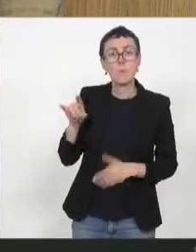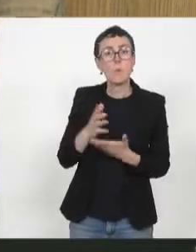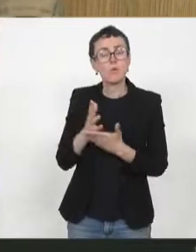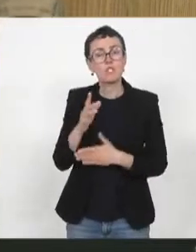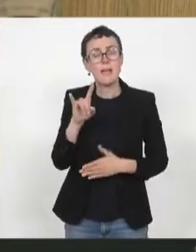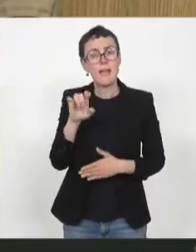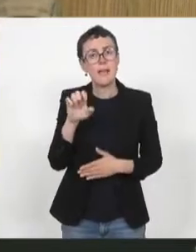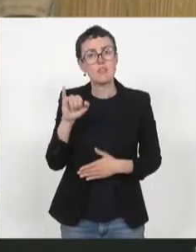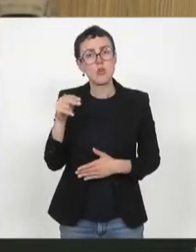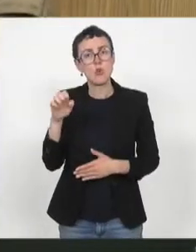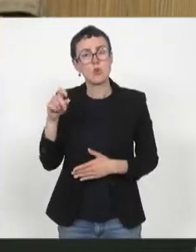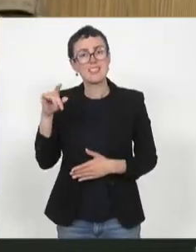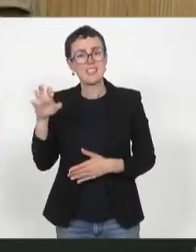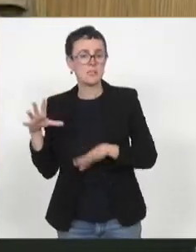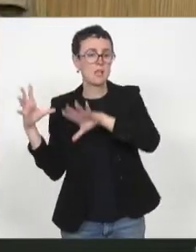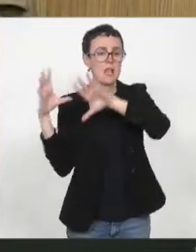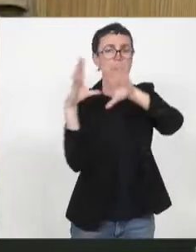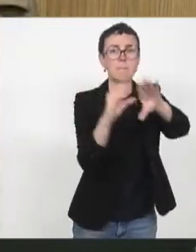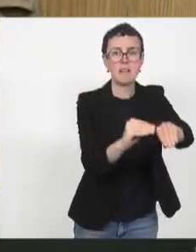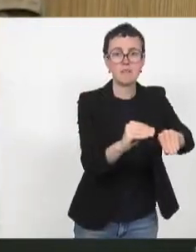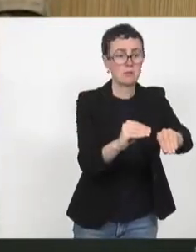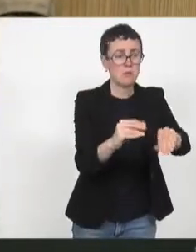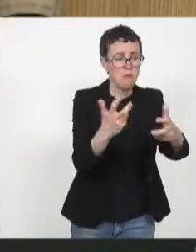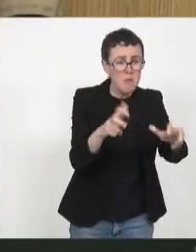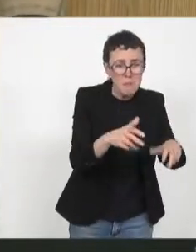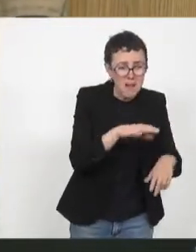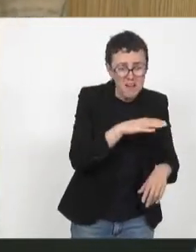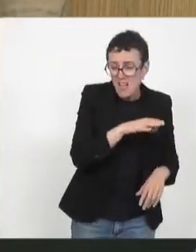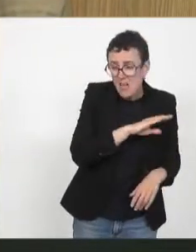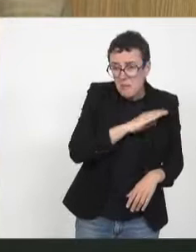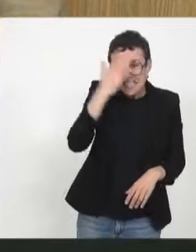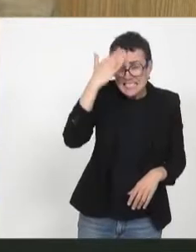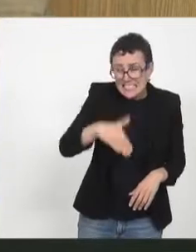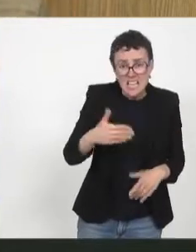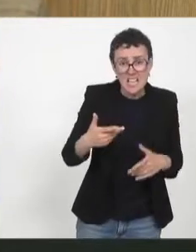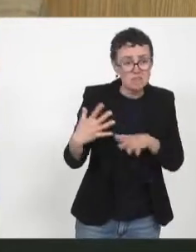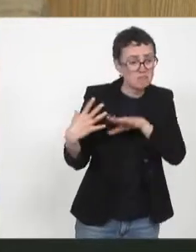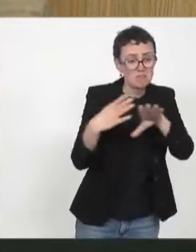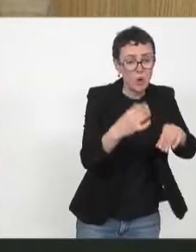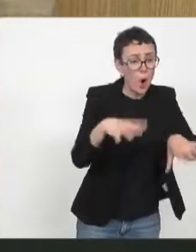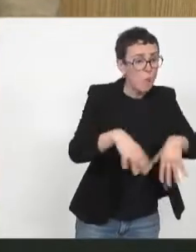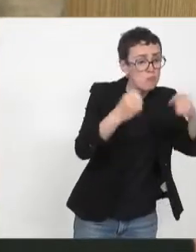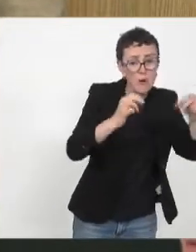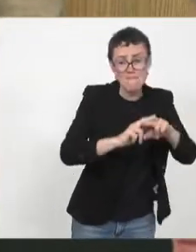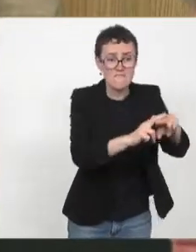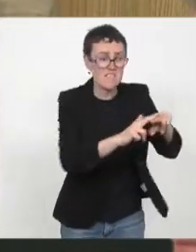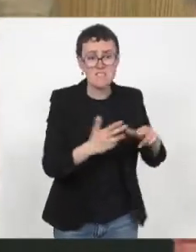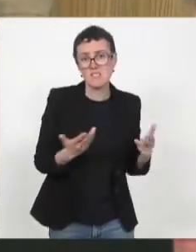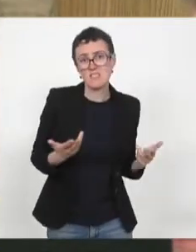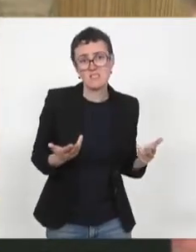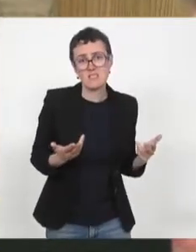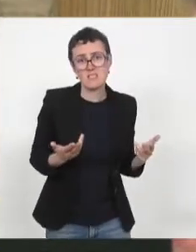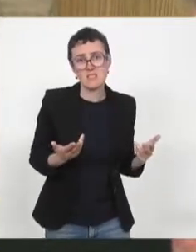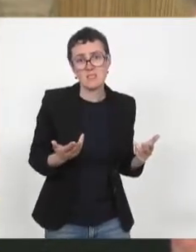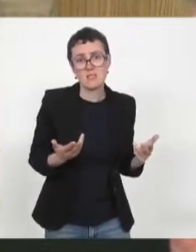La stratégie d'utiliser la marque d'Heineken pour faire croire à un développement économique bénéfique pour les web n'a pas de sens. Car